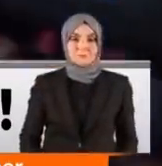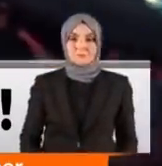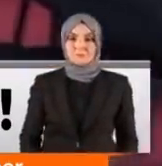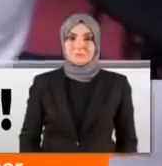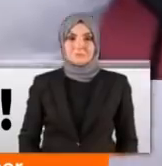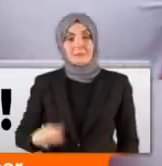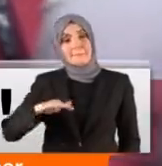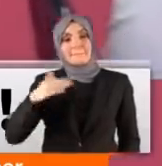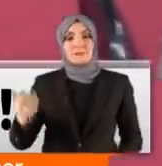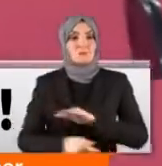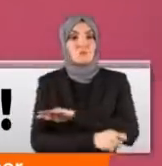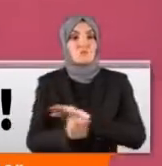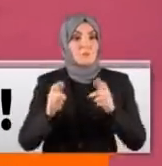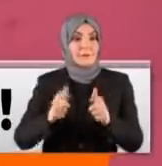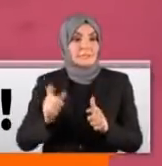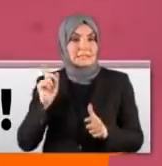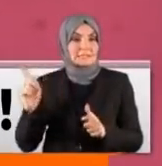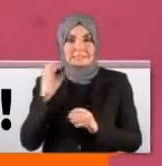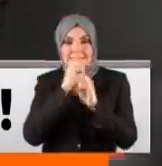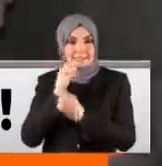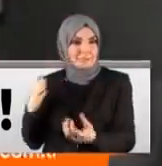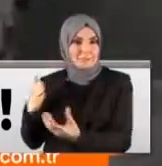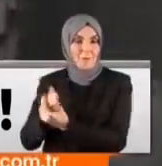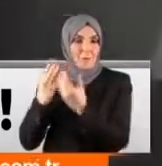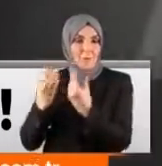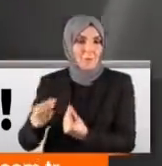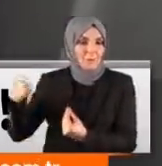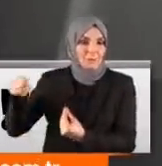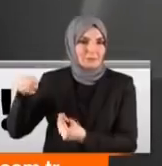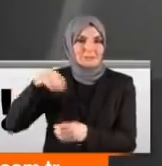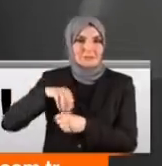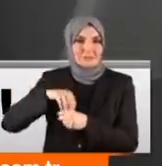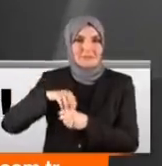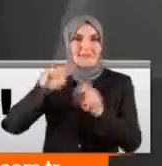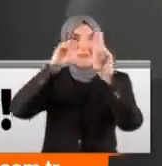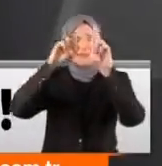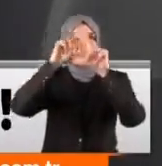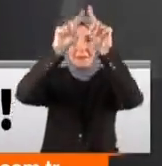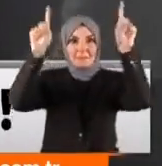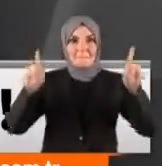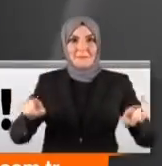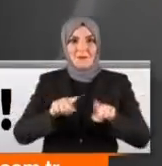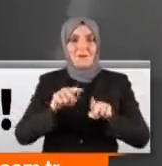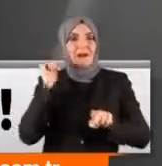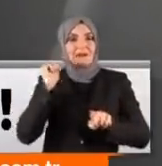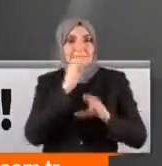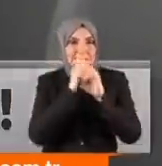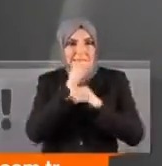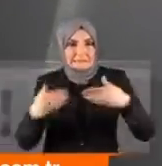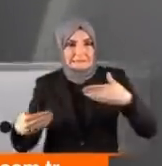bir başka kumarhanede ise baskın yiyen kumarbazlar elektrik panosunun arkasındaki gizli bölmeye Saklandı